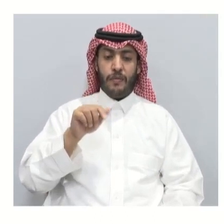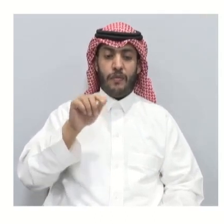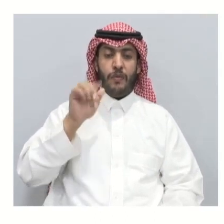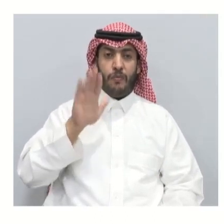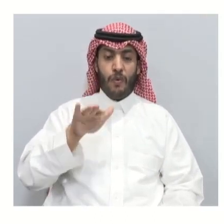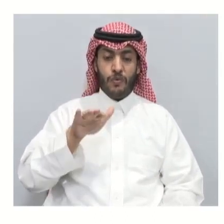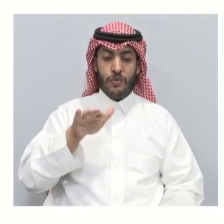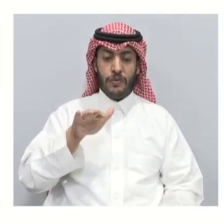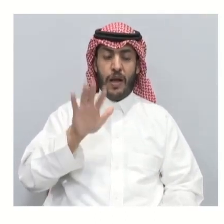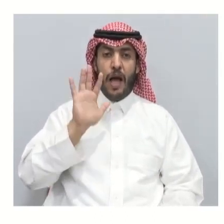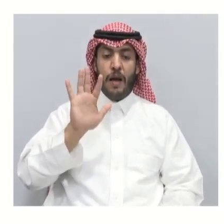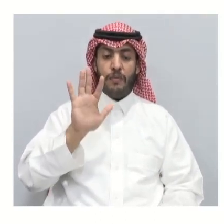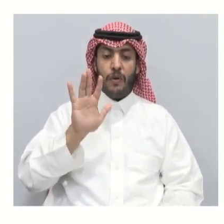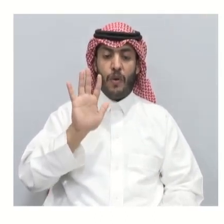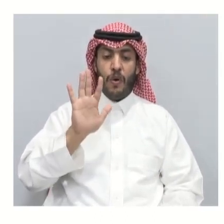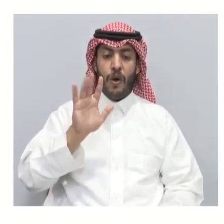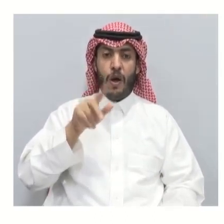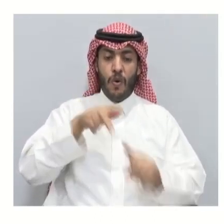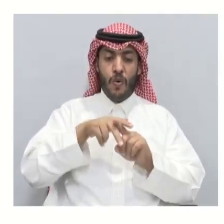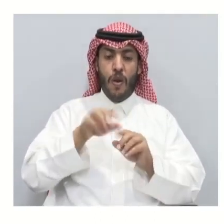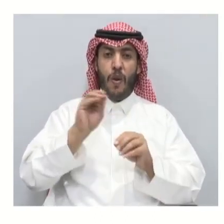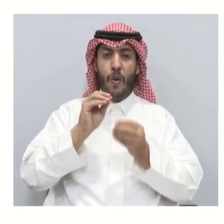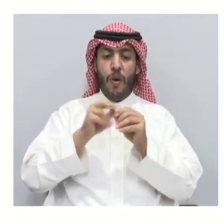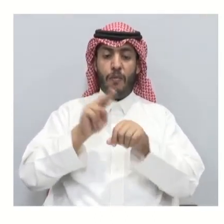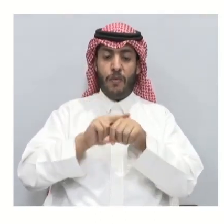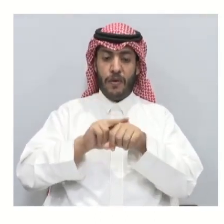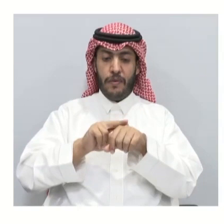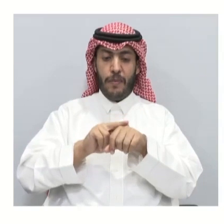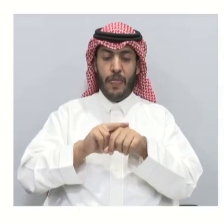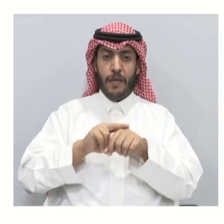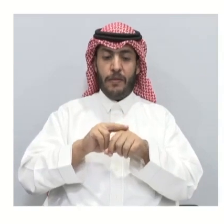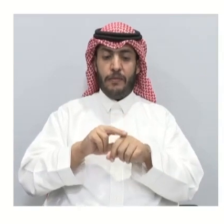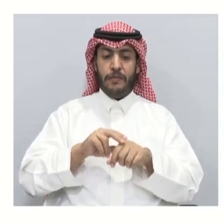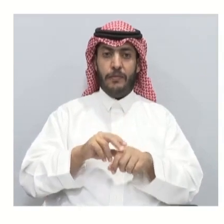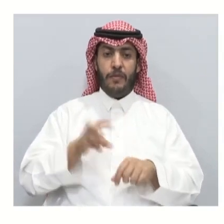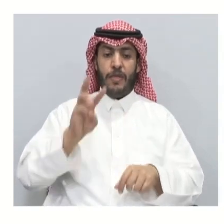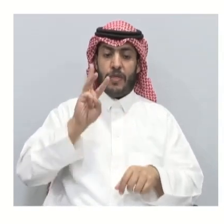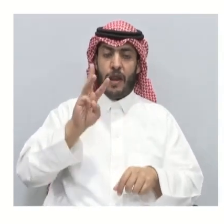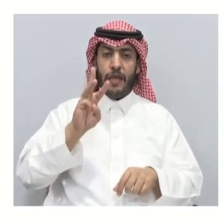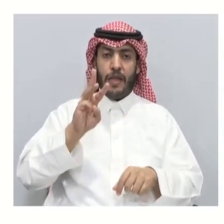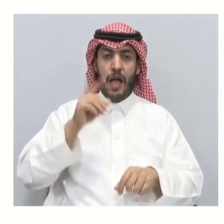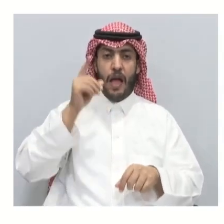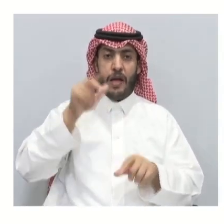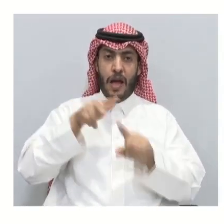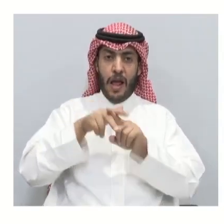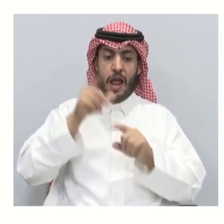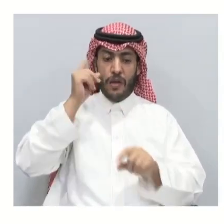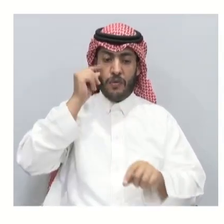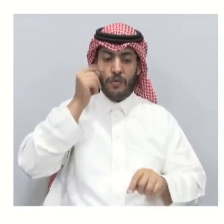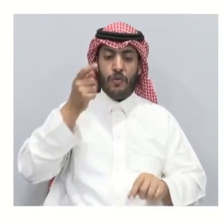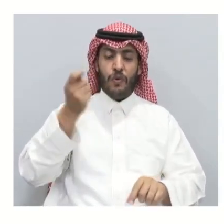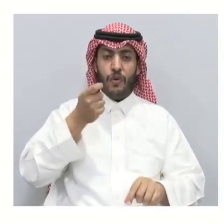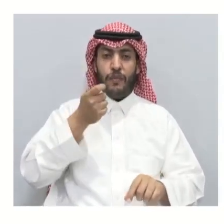هناك خمسه خيول بنيه خمسه خيول بنيه وثلاثه سوداء